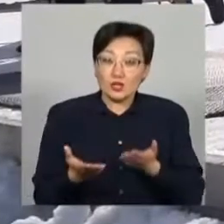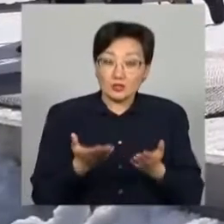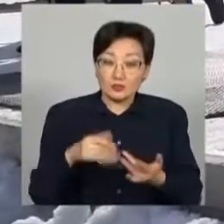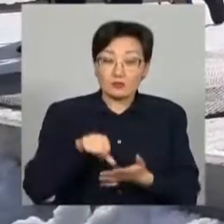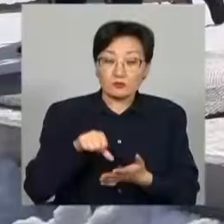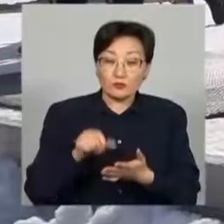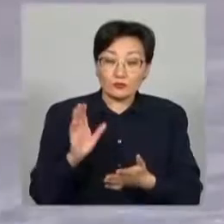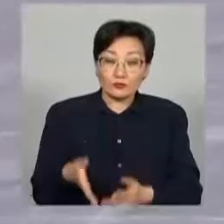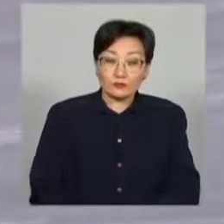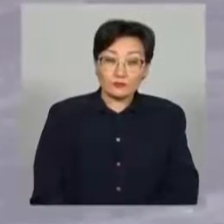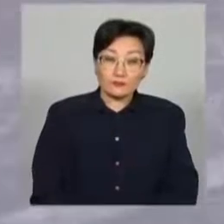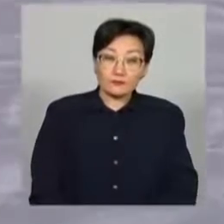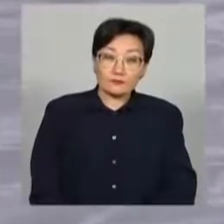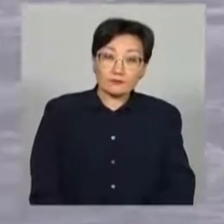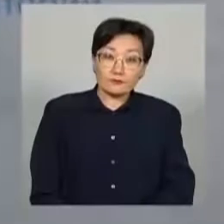көрсетеді.